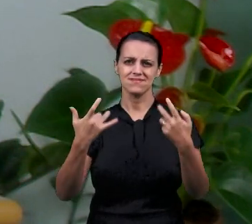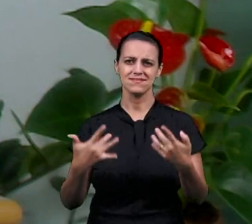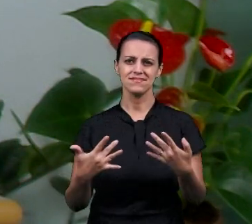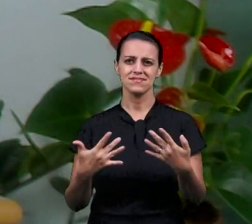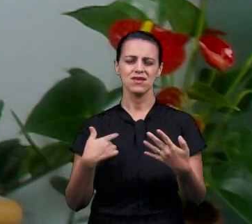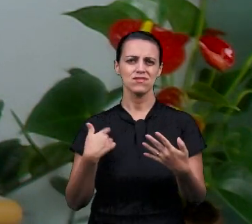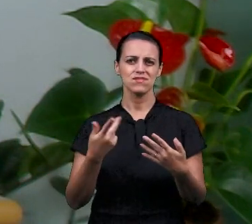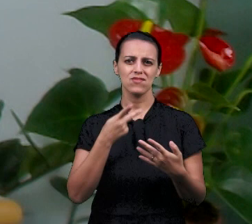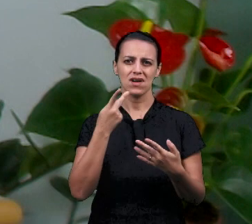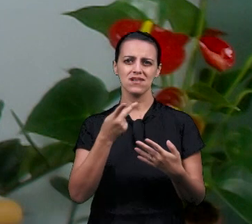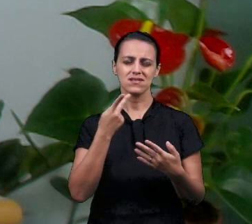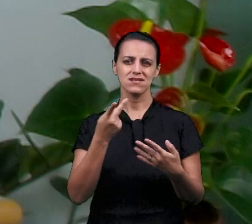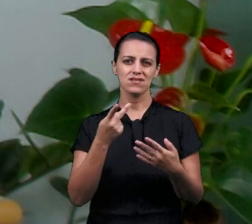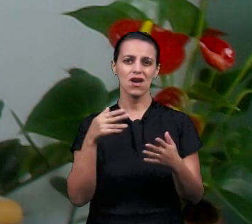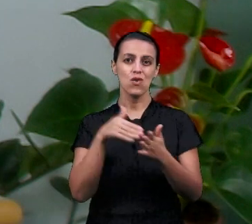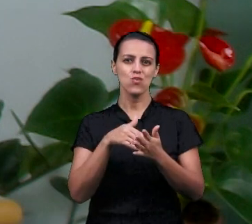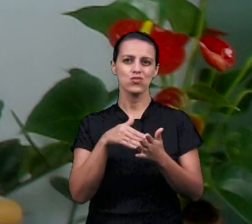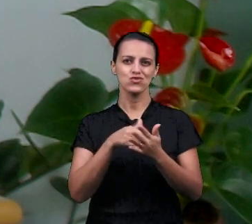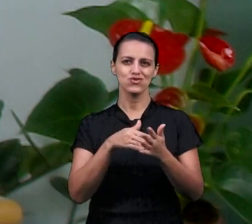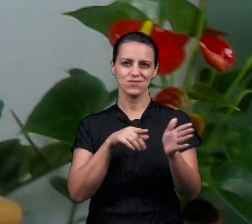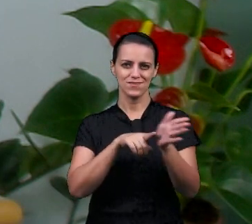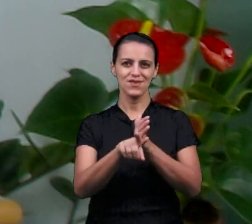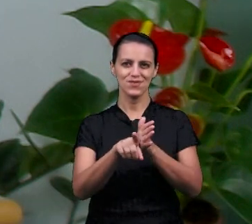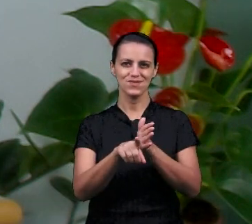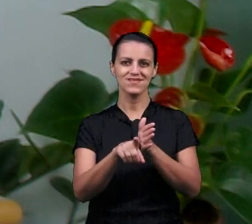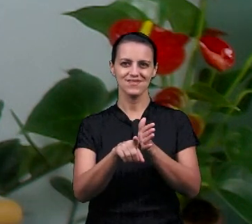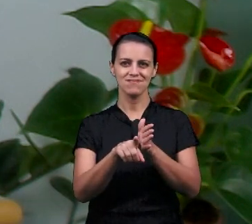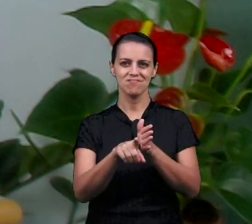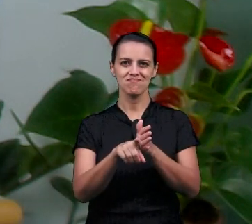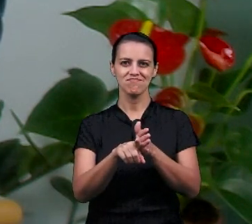je parle par rapport à la dernière question qu'on a posée,